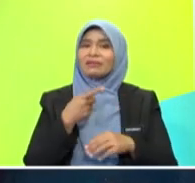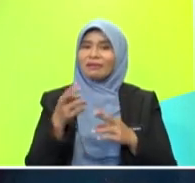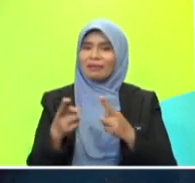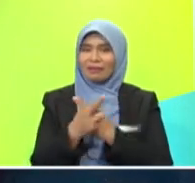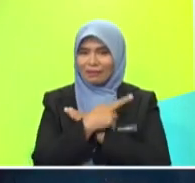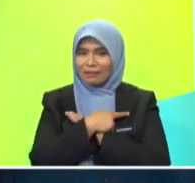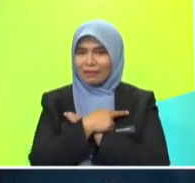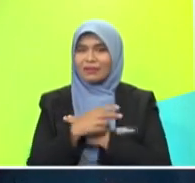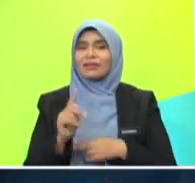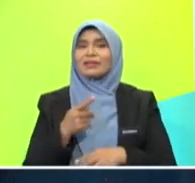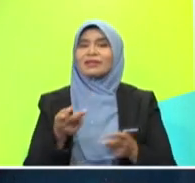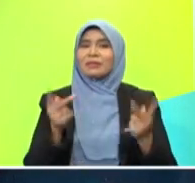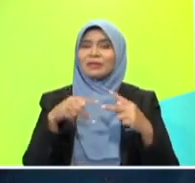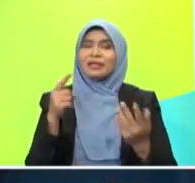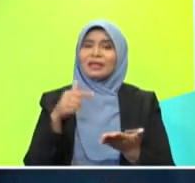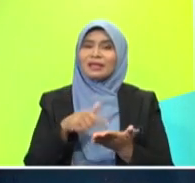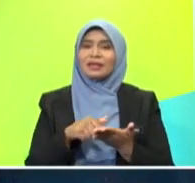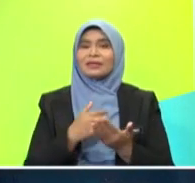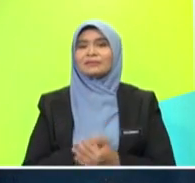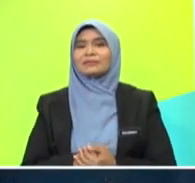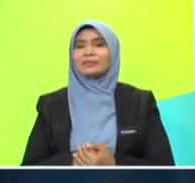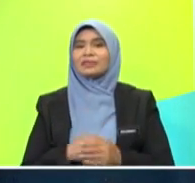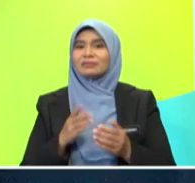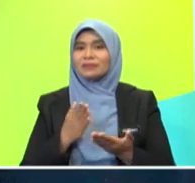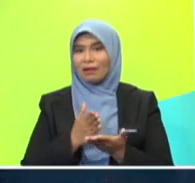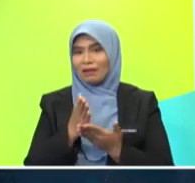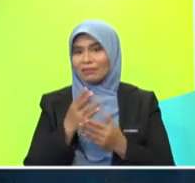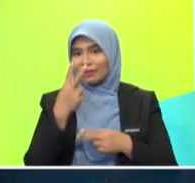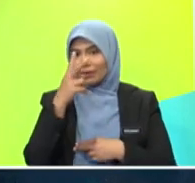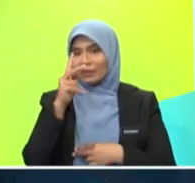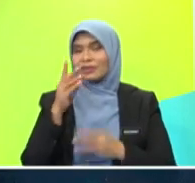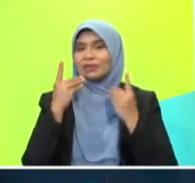kita kembali selepas ini terus menuntun Dede